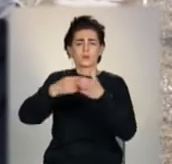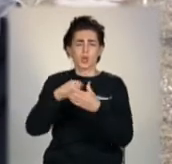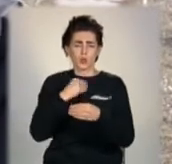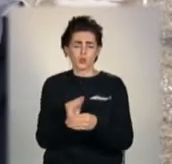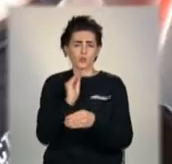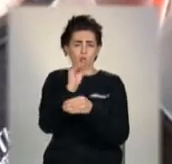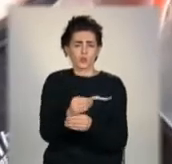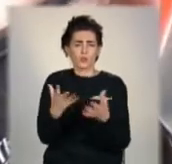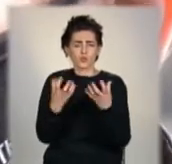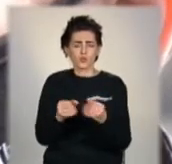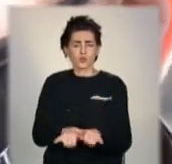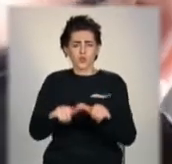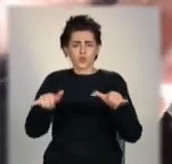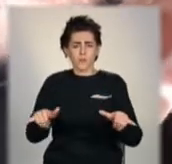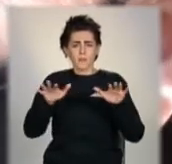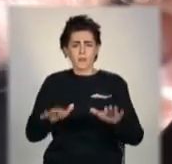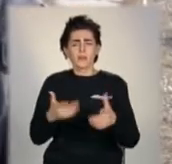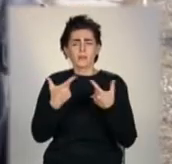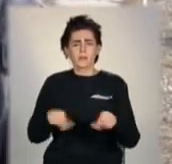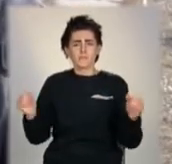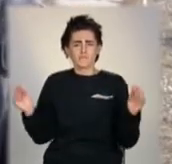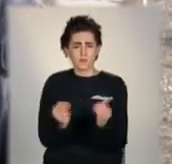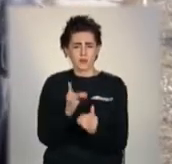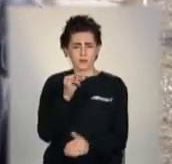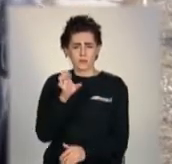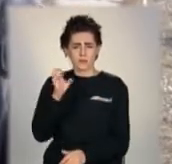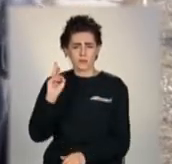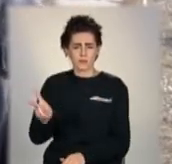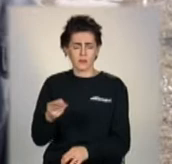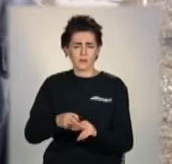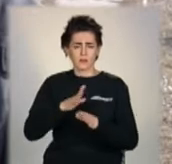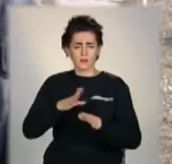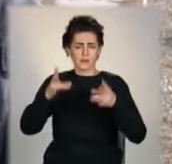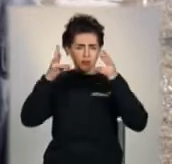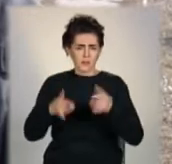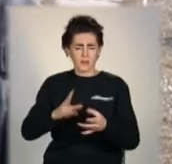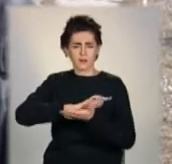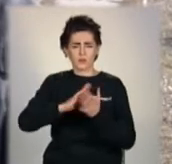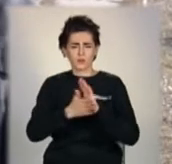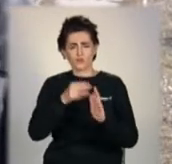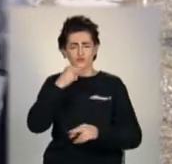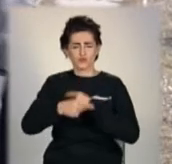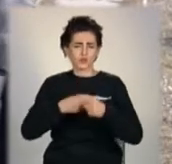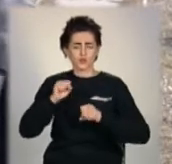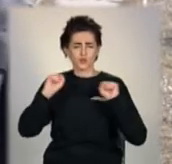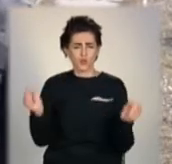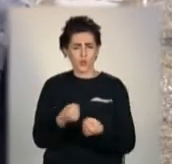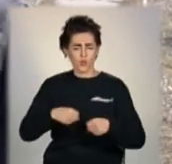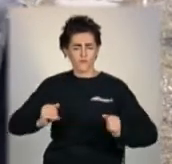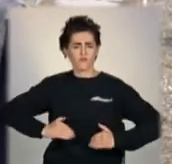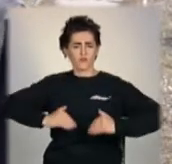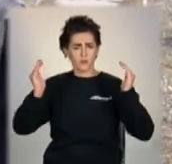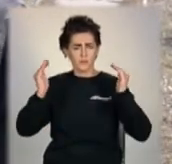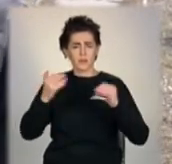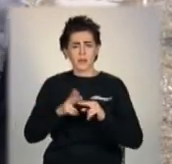додаткові місця. Це зменшення ризику створення аварійних ситуацій через перевищення швидкості,